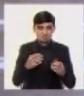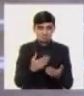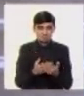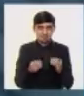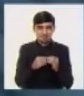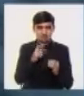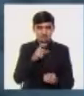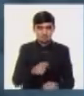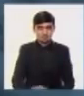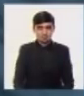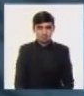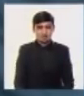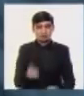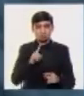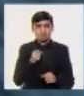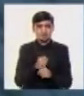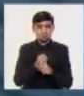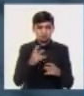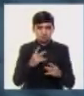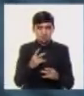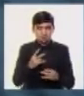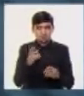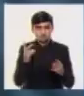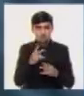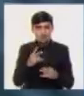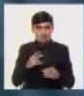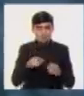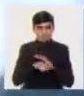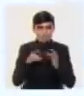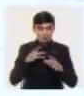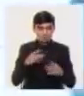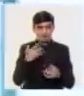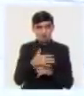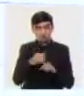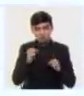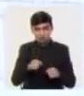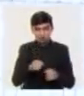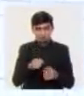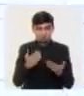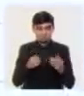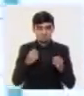человек. Что остается делать? Можно отметить праздник по-другому, на улице.